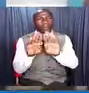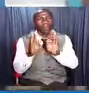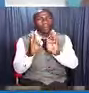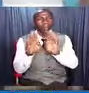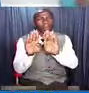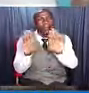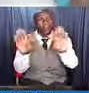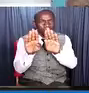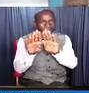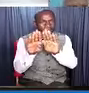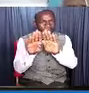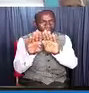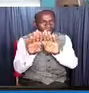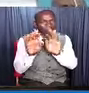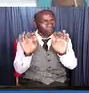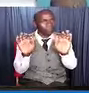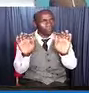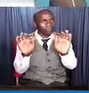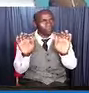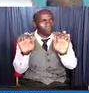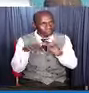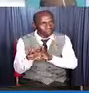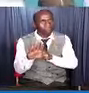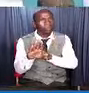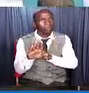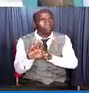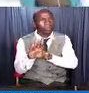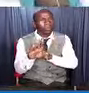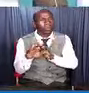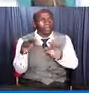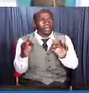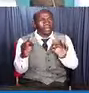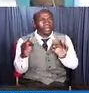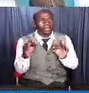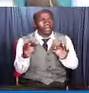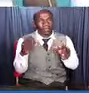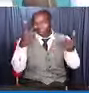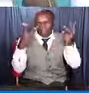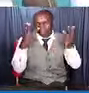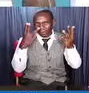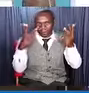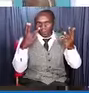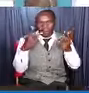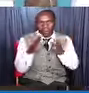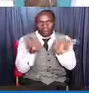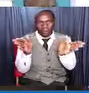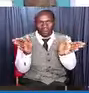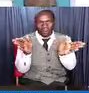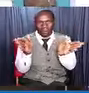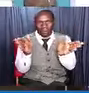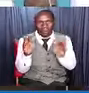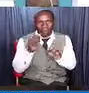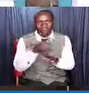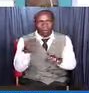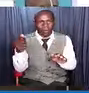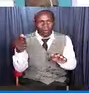haujafungwa bado. The door of the ark is still open. Maana yake hata kama umeshumu na shaka, meaning even though you are, mulango bado uko wazi, ingia ndani. It's